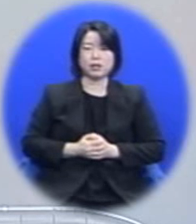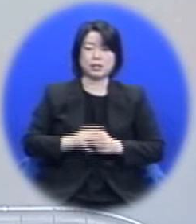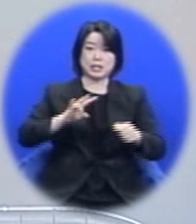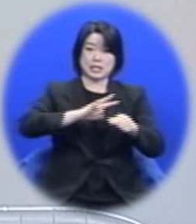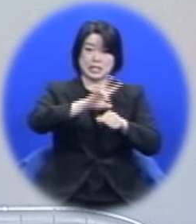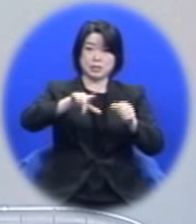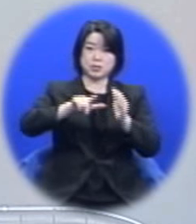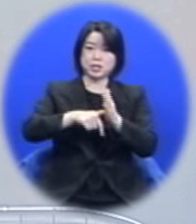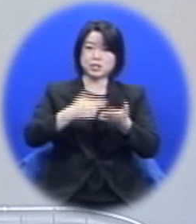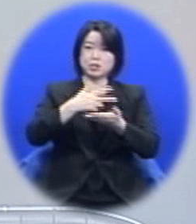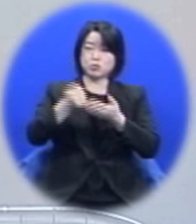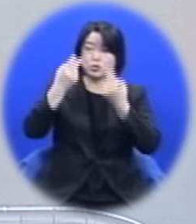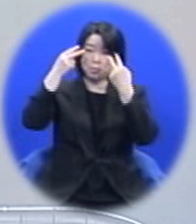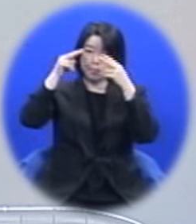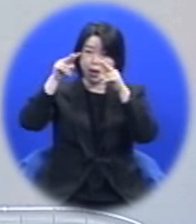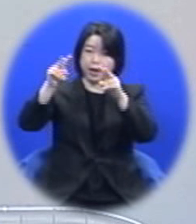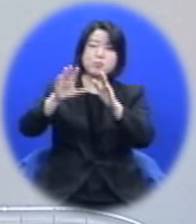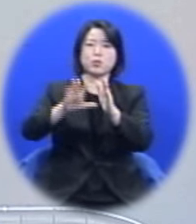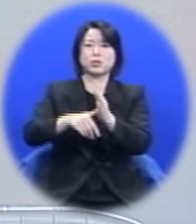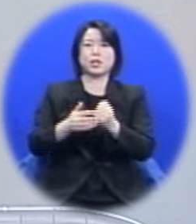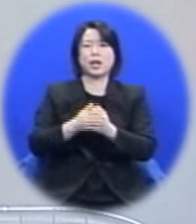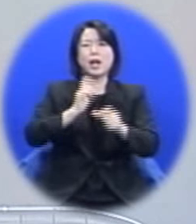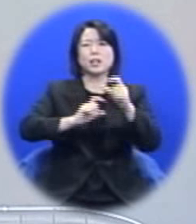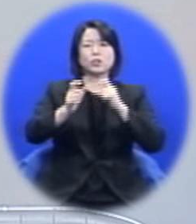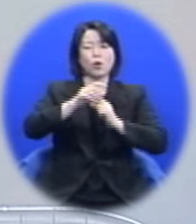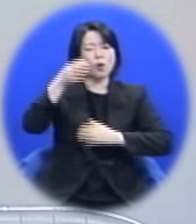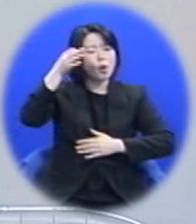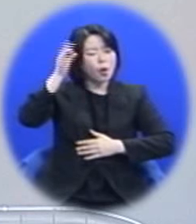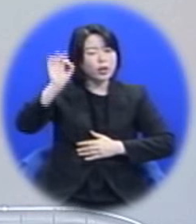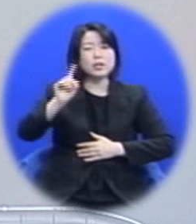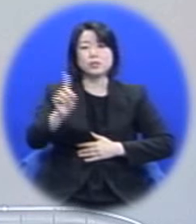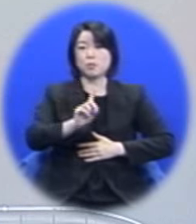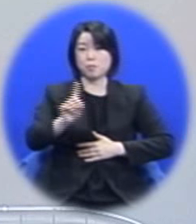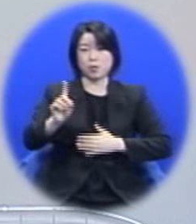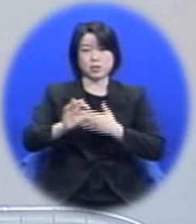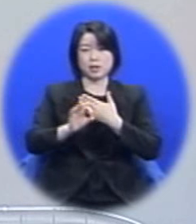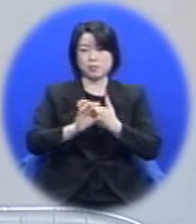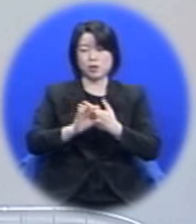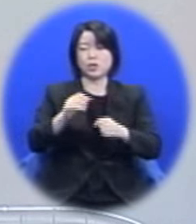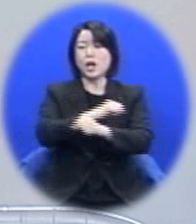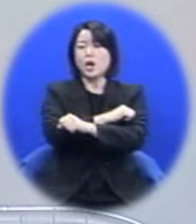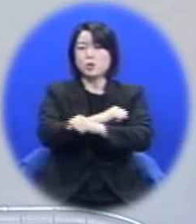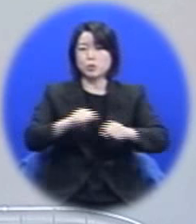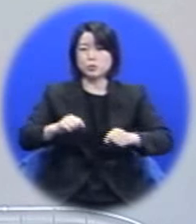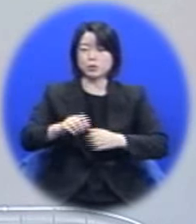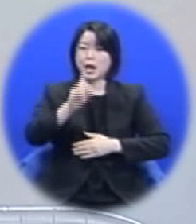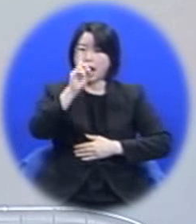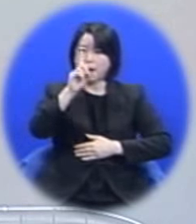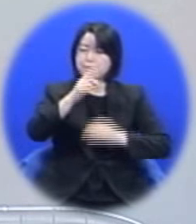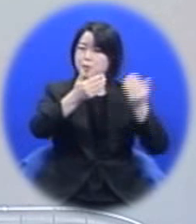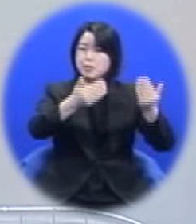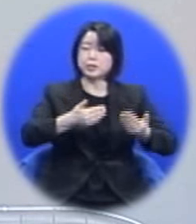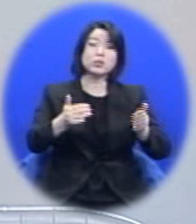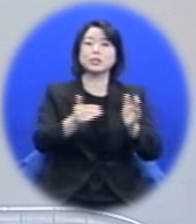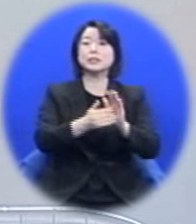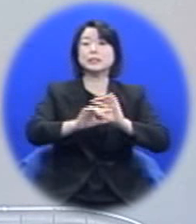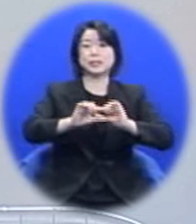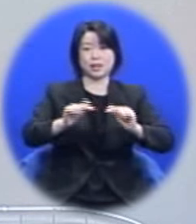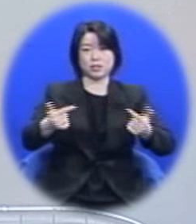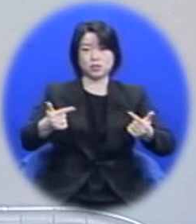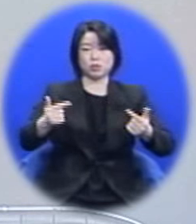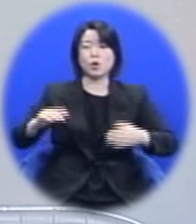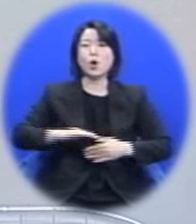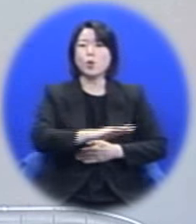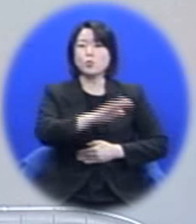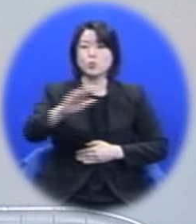24시간 주님을 바라보면서 더 깨달아지는 것은 용서는 한 번 받은 걸로 끝나는 게 아니고